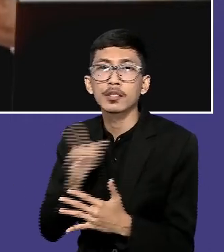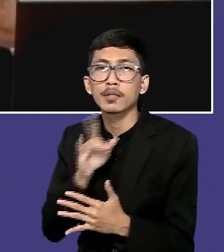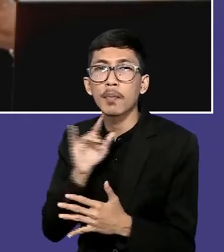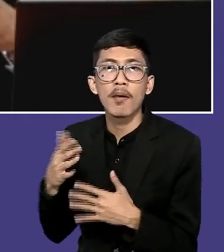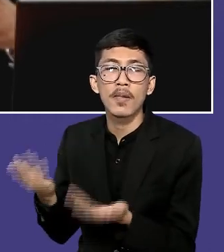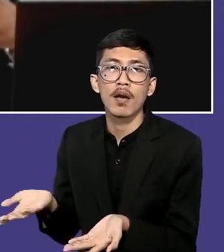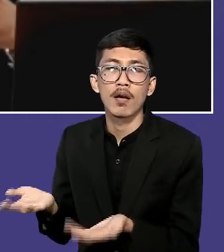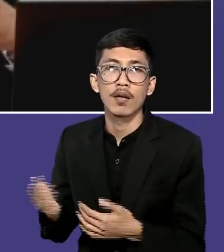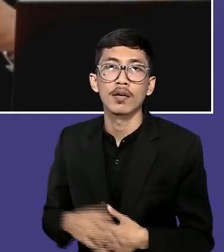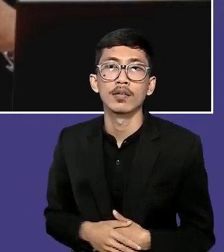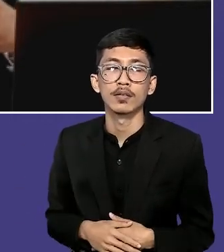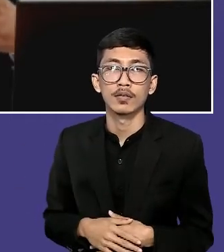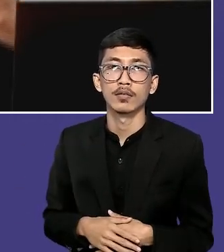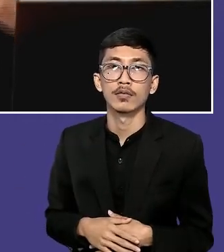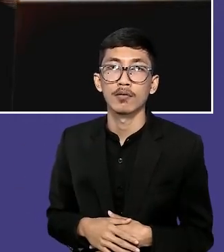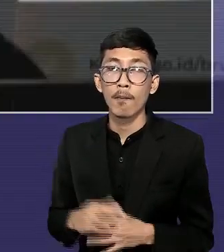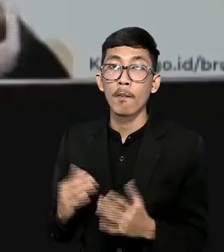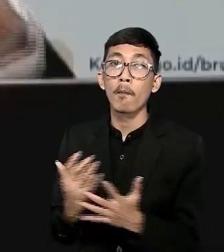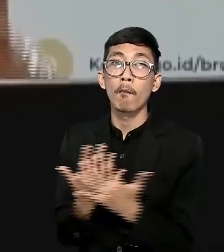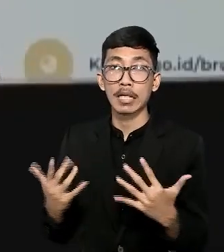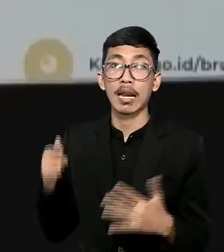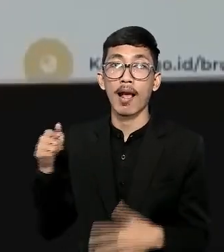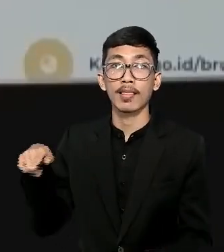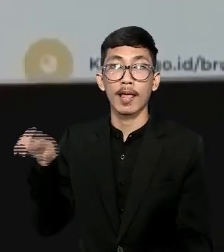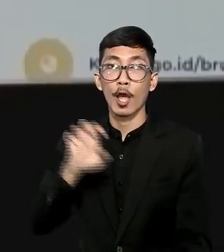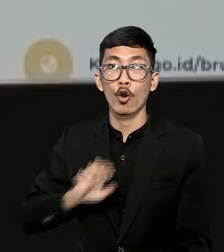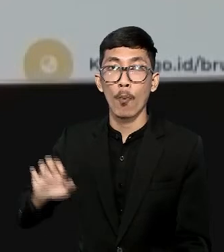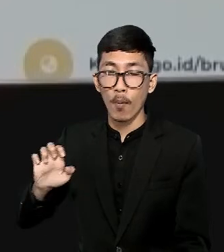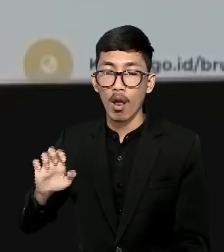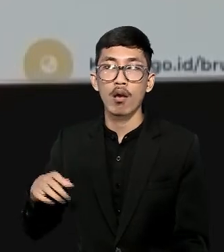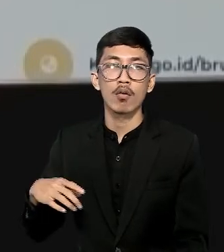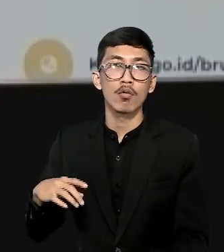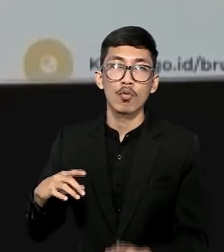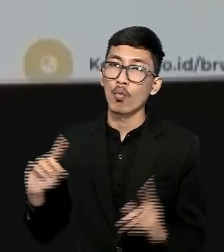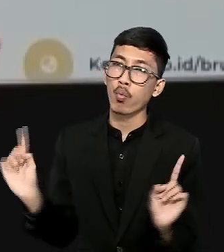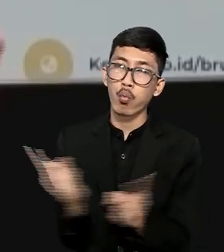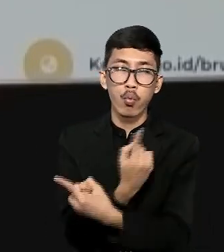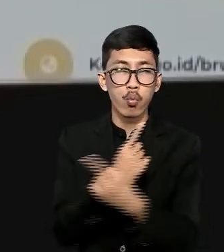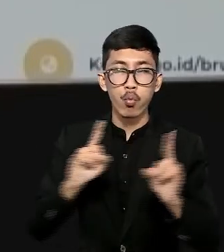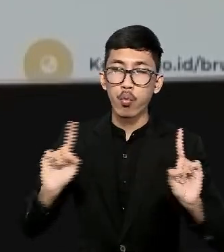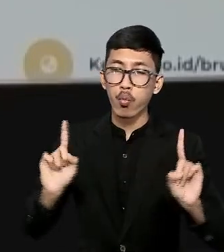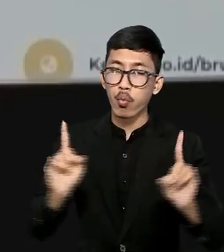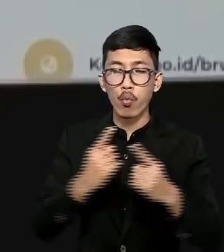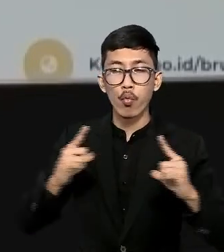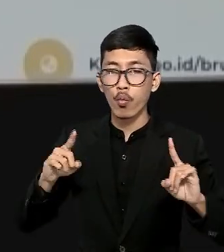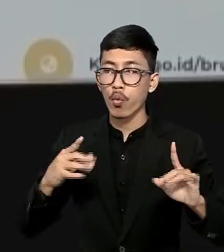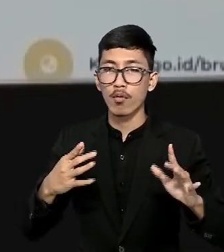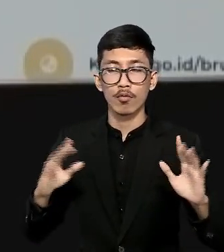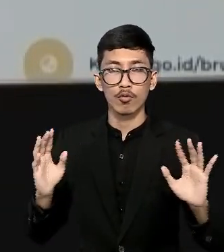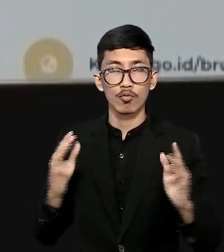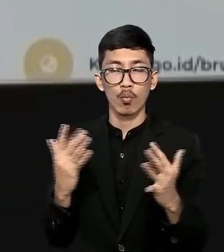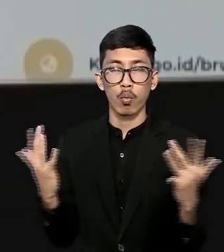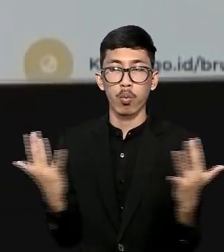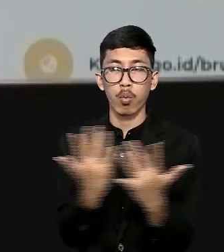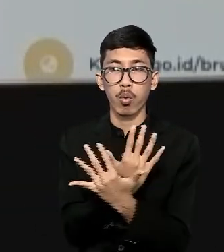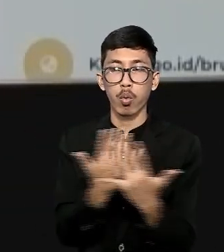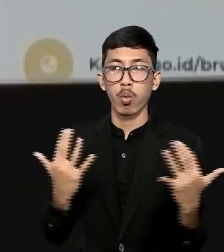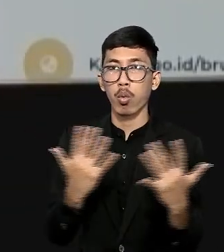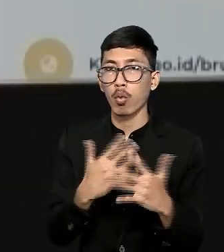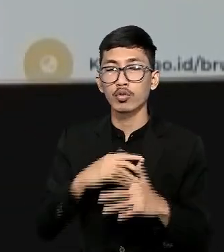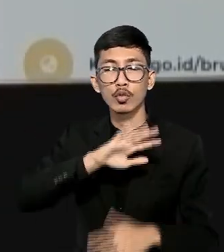di wilayah Eropa ini sangat tinggi karena apalagi kalau sudah dalam ruang lingkup Uni Eropa kan kita borderless ya Tidak ada batas wilayah